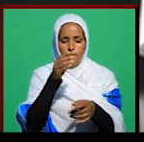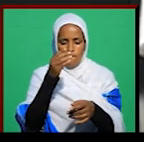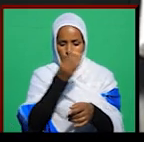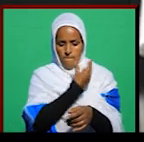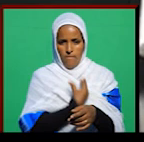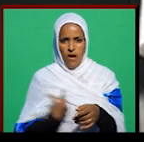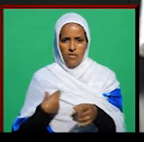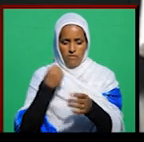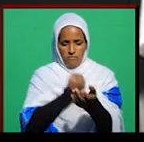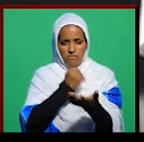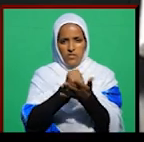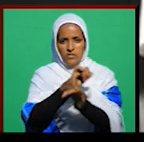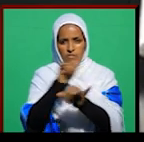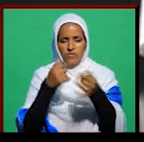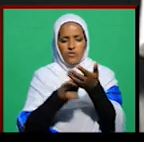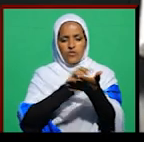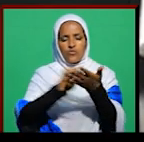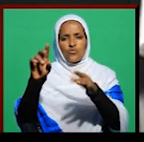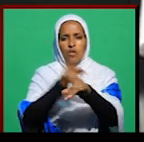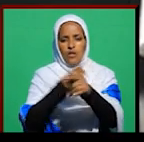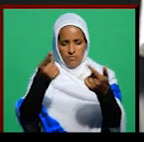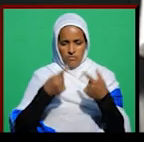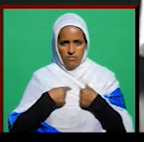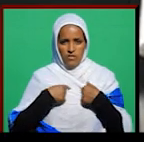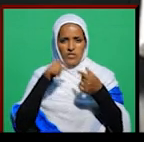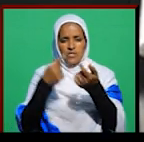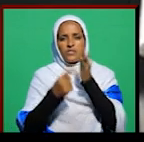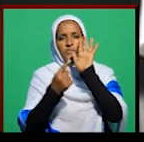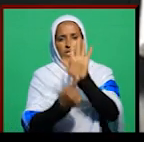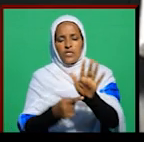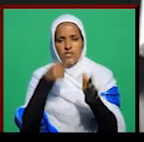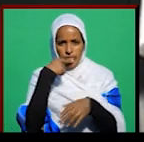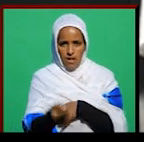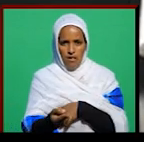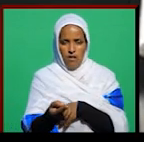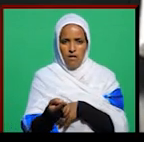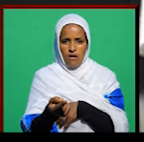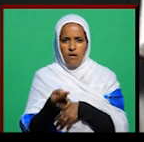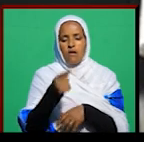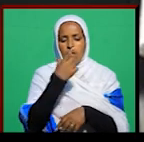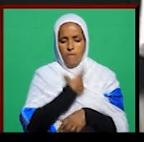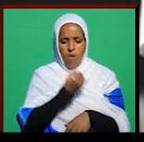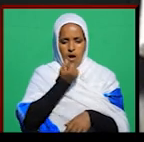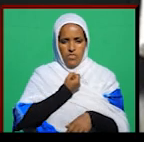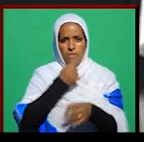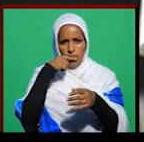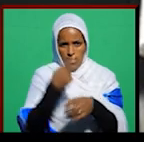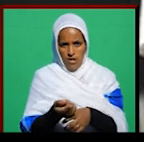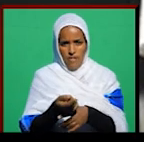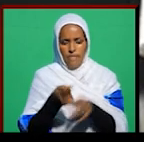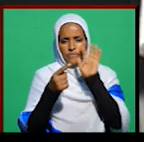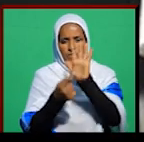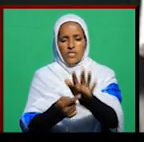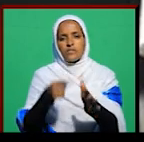የሚለው መስቀል ተብሎ እንደሚተረጎም ታላቁ ሊቅ ቅዱስ ያሬድ ነግሮናል። ምልክት ብለናል፣ ማህተም ብለናል እና